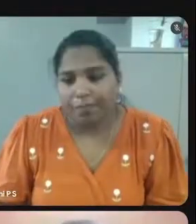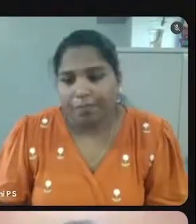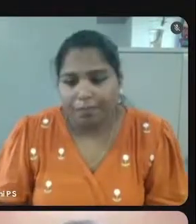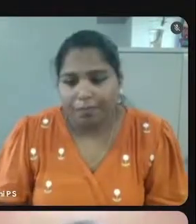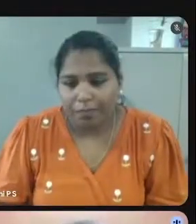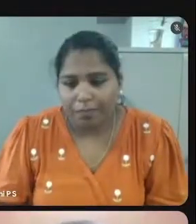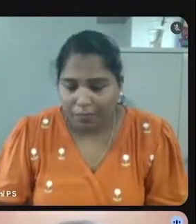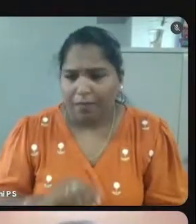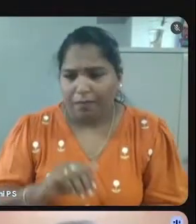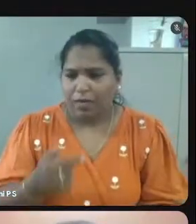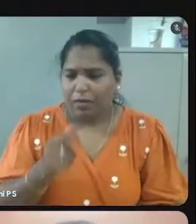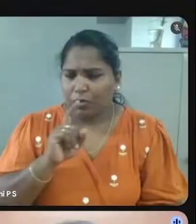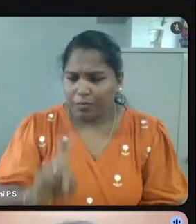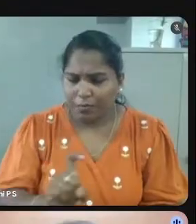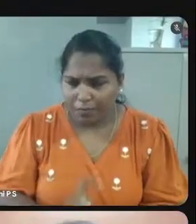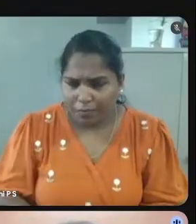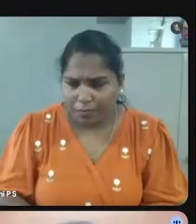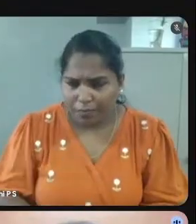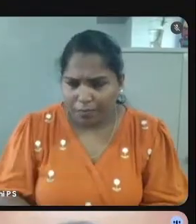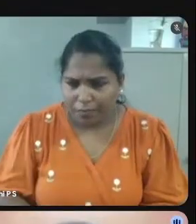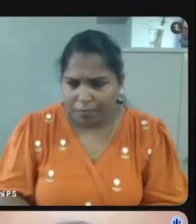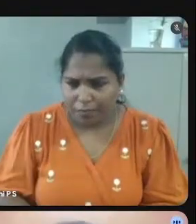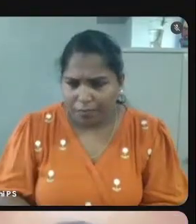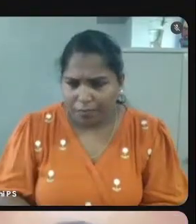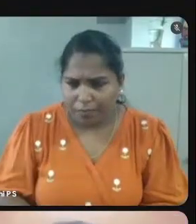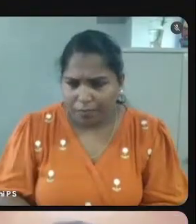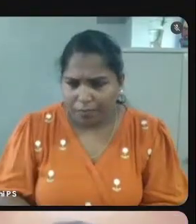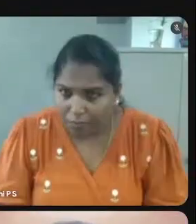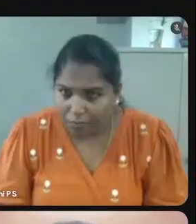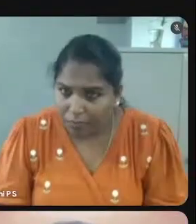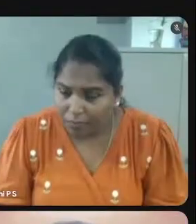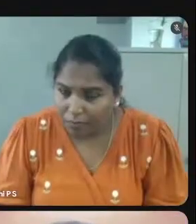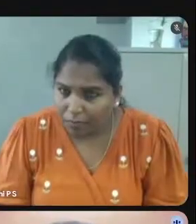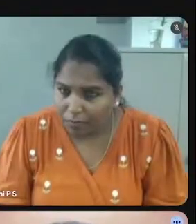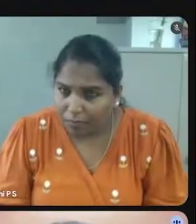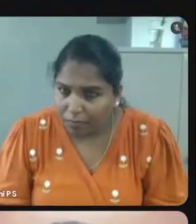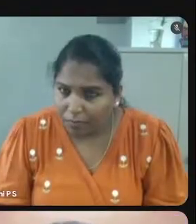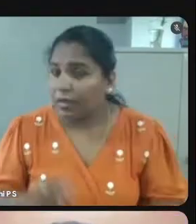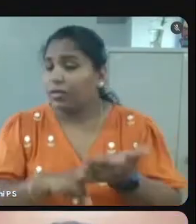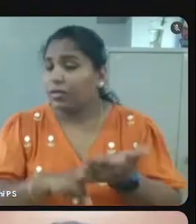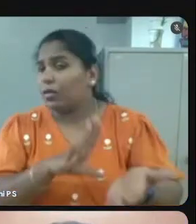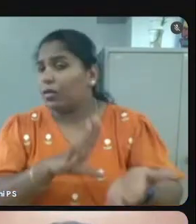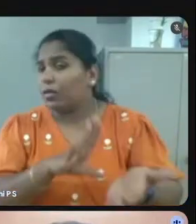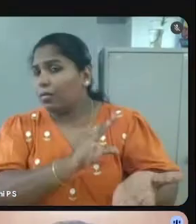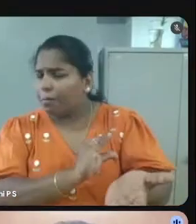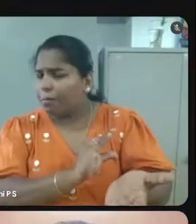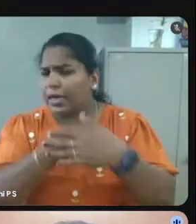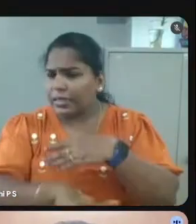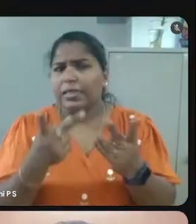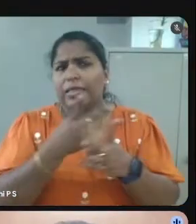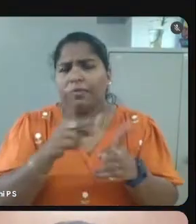ഞാൻ മറ്റൊരു കാര്യം ചോദിക്കട്ടെ. ഇപ്പം പല മസ്കുലർ ഡിസ്ട്രോഫിയിൽ തന്നെ പല കണ്ടീഷൻസ് ഉണ്ടല്ലോ. അപ്പൊ പലരും പല